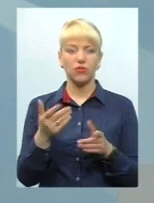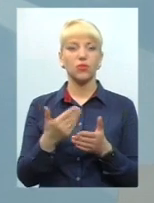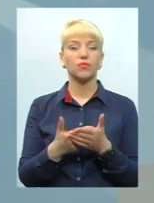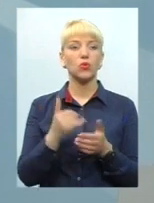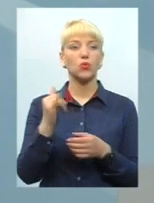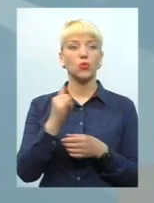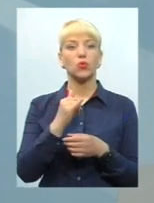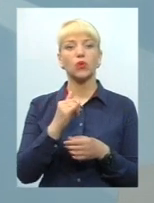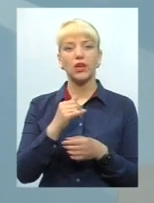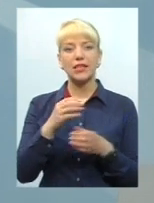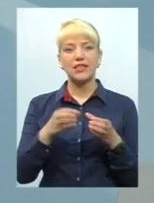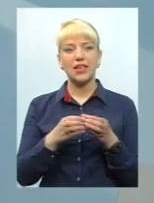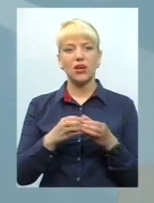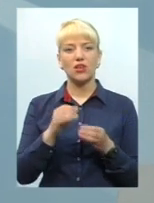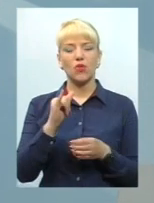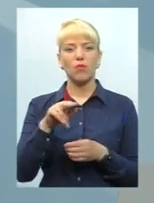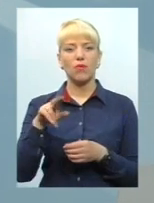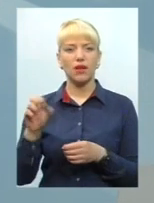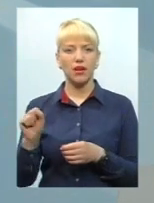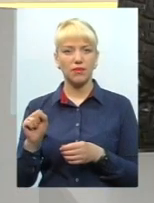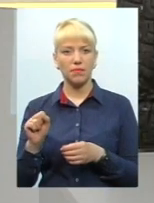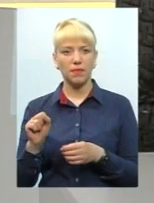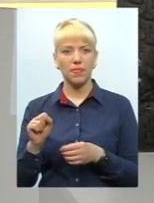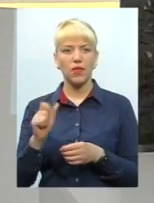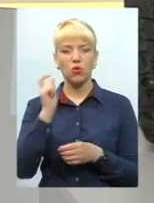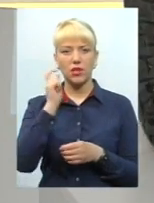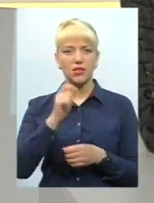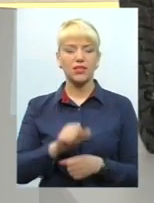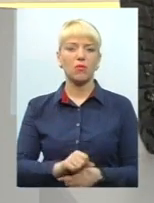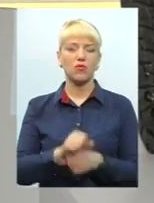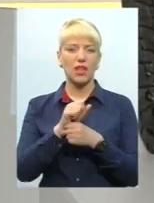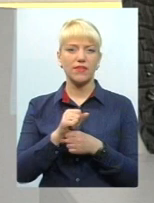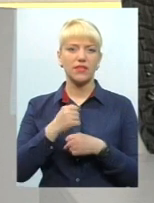у загонах ОПА, Української повстанської